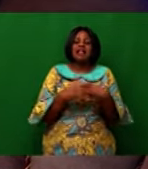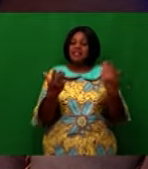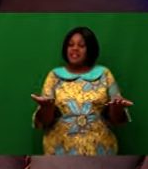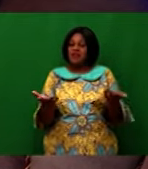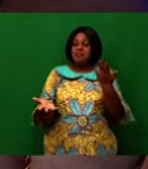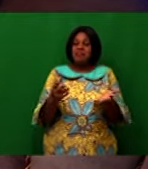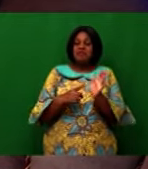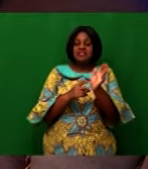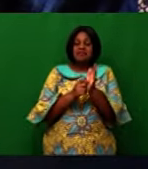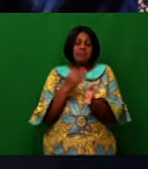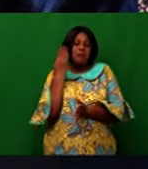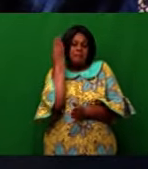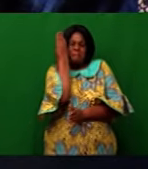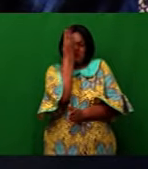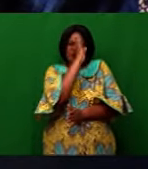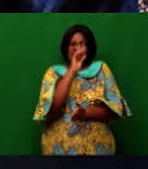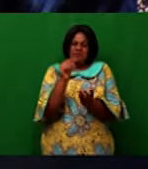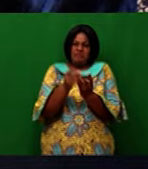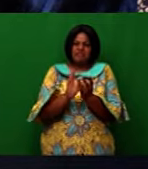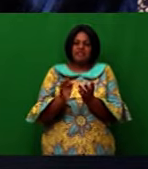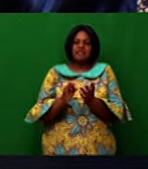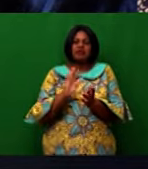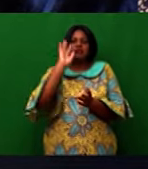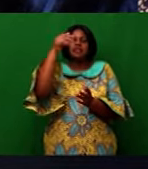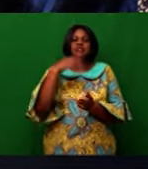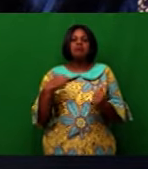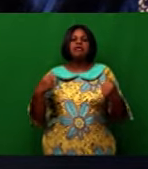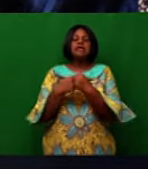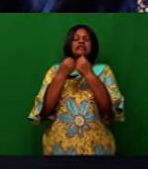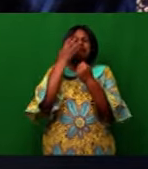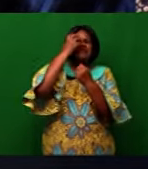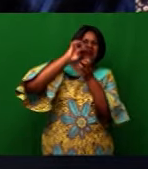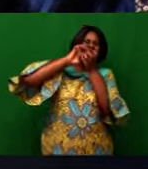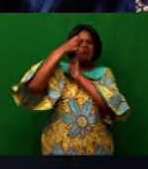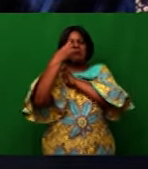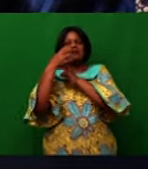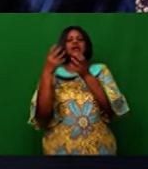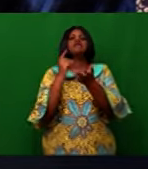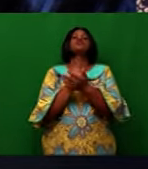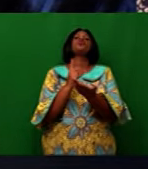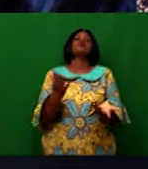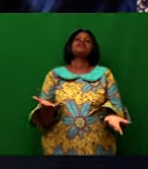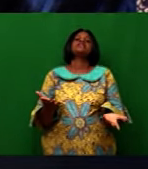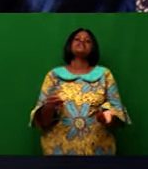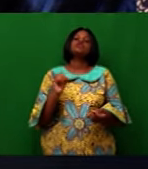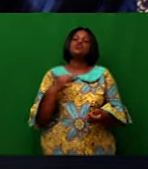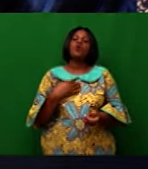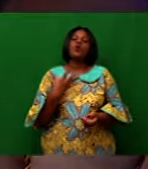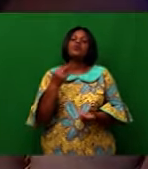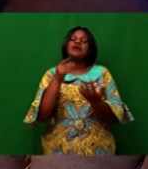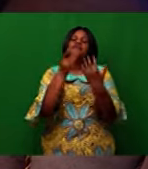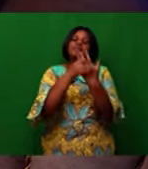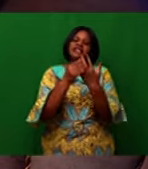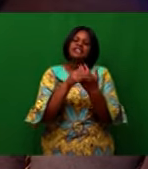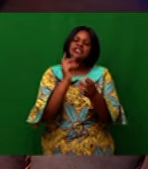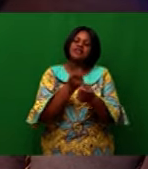zvakati akafuma zvasanduka isi tinokurudzira kuti ushamwari hwatingati pachirungu companionship